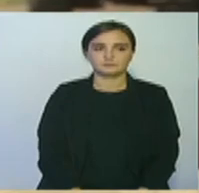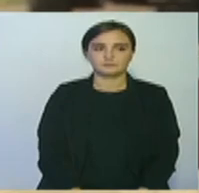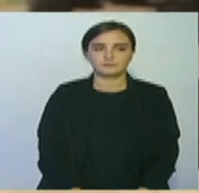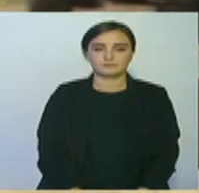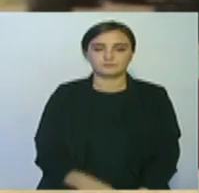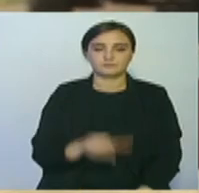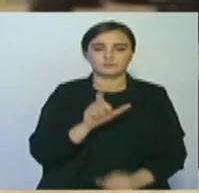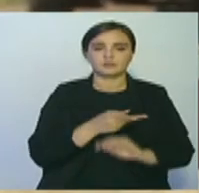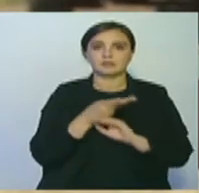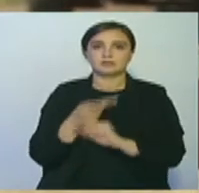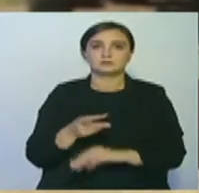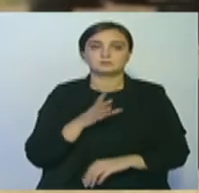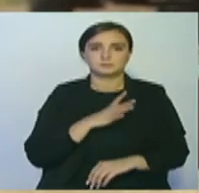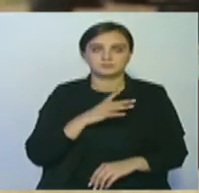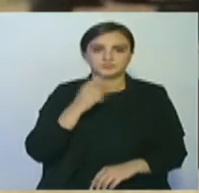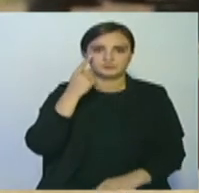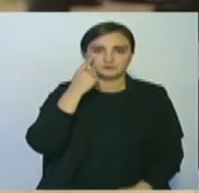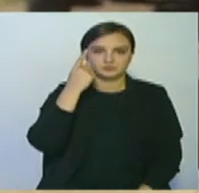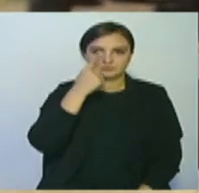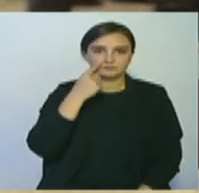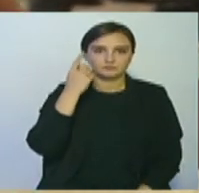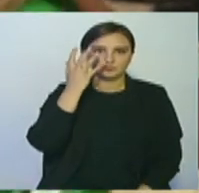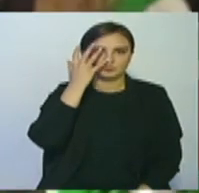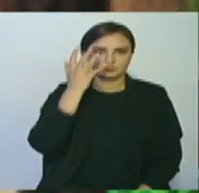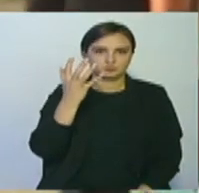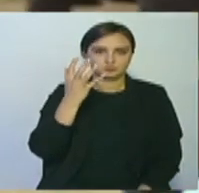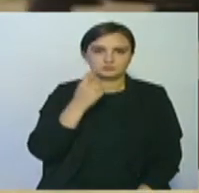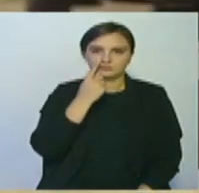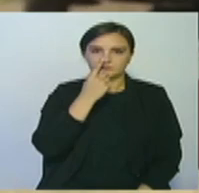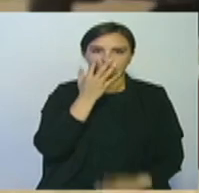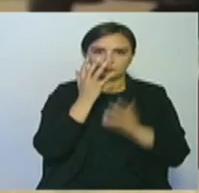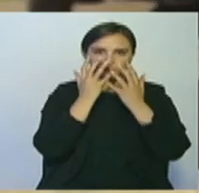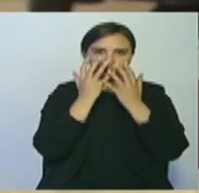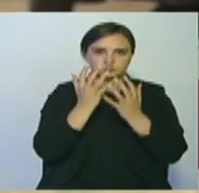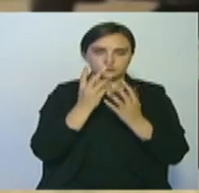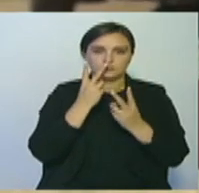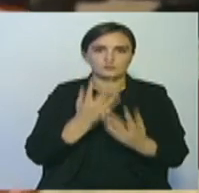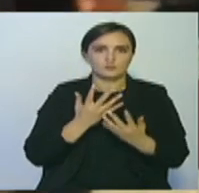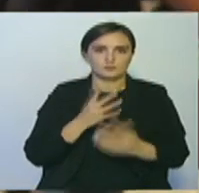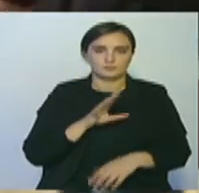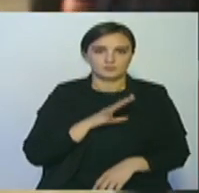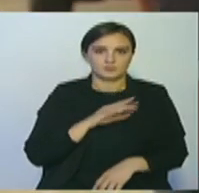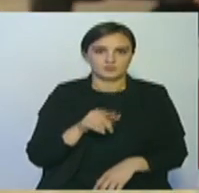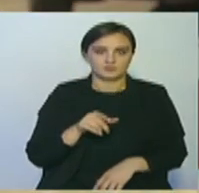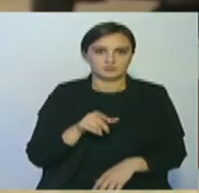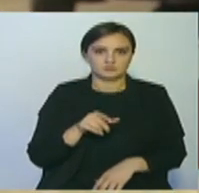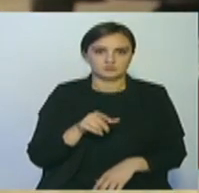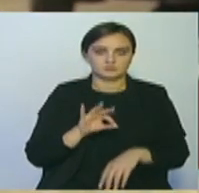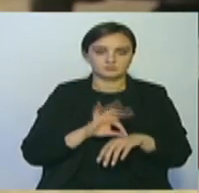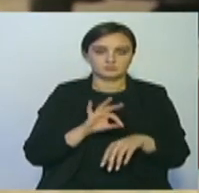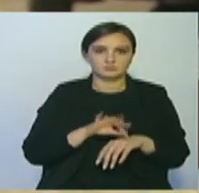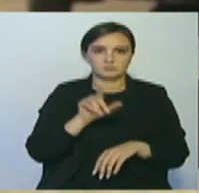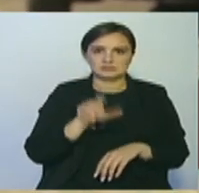შემოსვლისას აღენიშნებოდა თვალბუდის მიდამო შეშუპება, ცხვირის შეშუპება, გამოხატული იყო